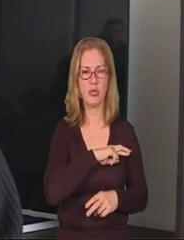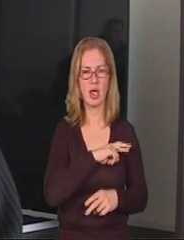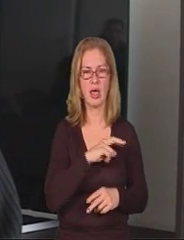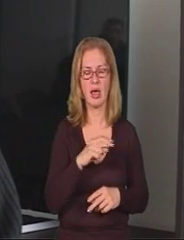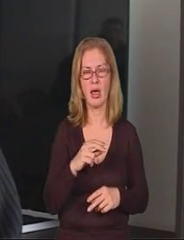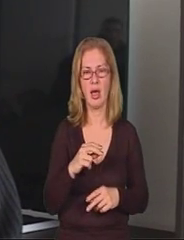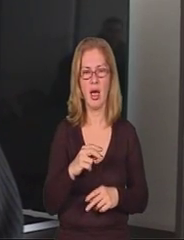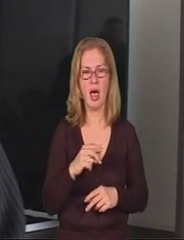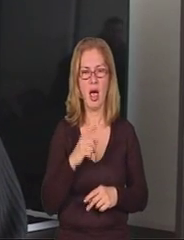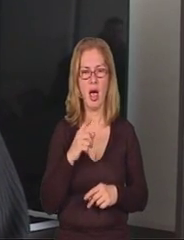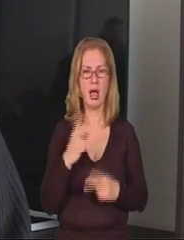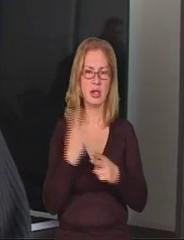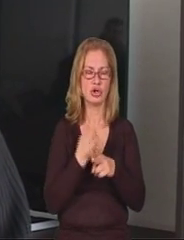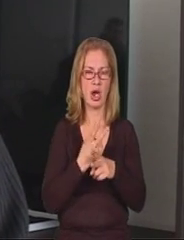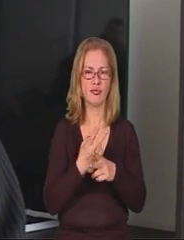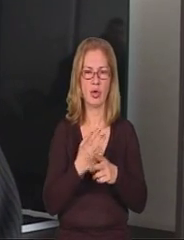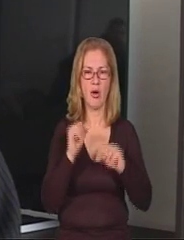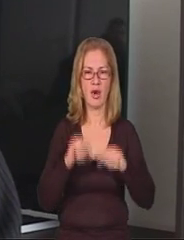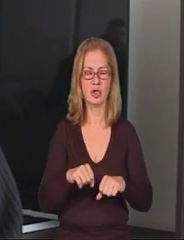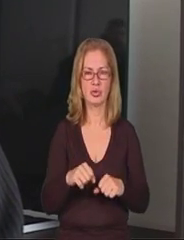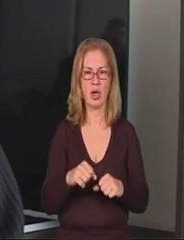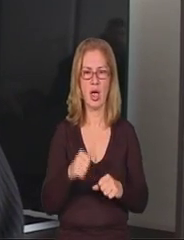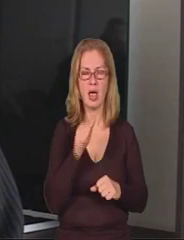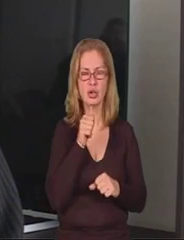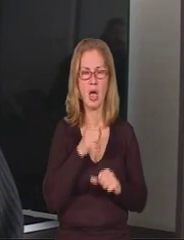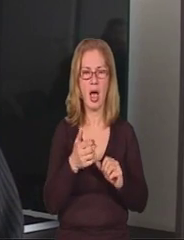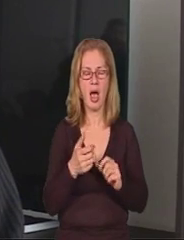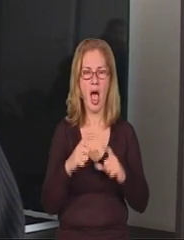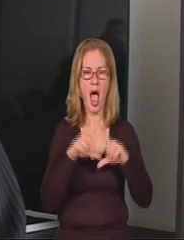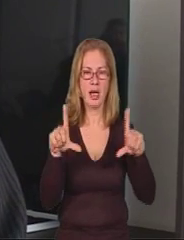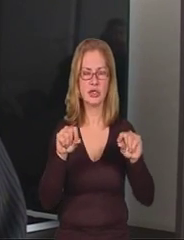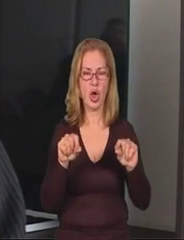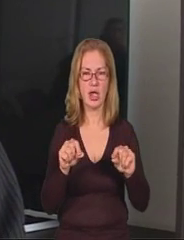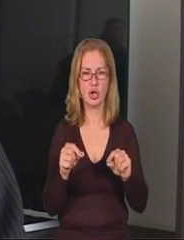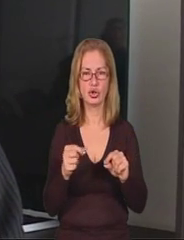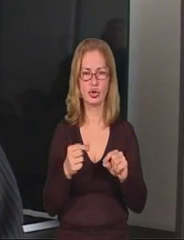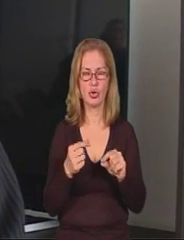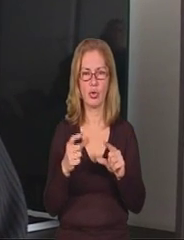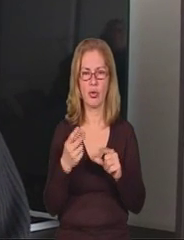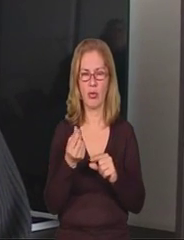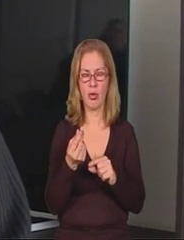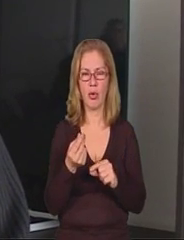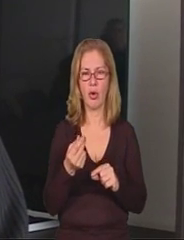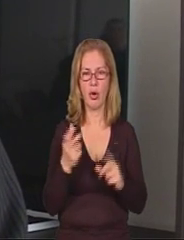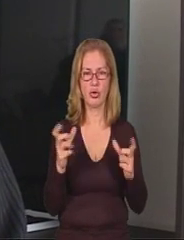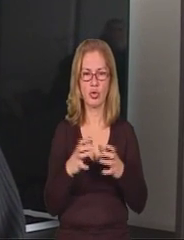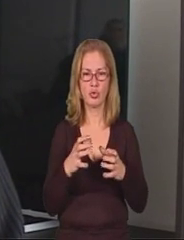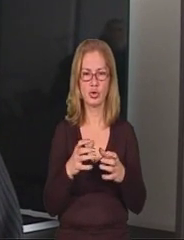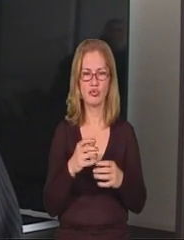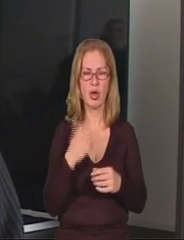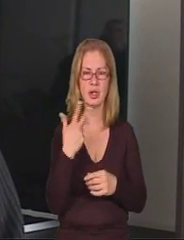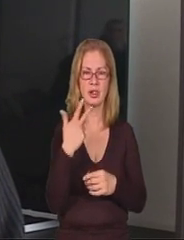kažem popularno, državno vlasništvo je luka. I akcionarsko je društvo tako je ustrojeno, međutim u tom akcionarskom društvu država je vlasnik